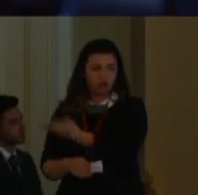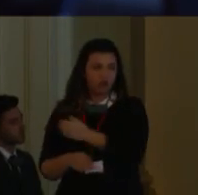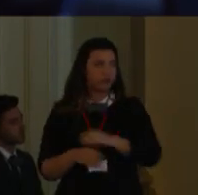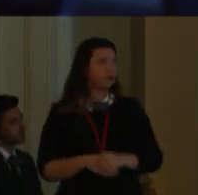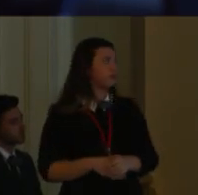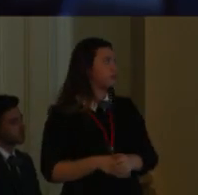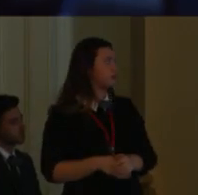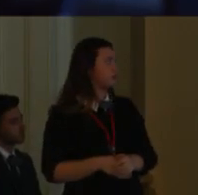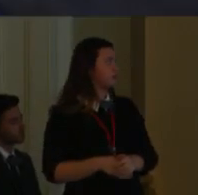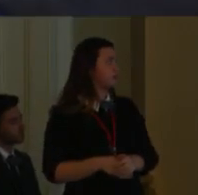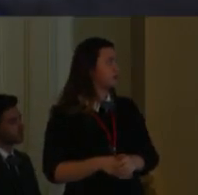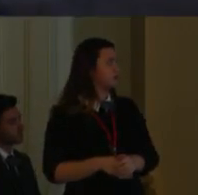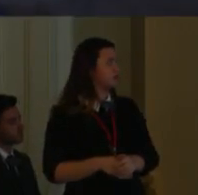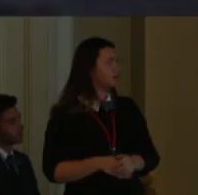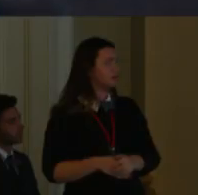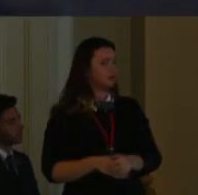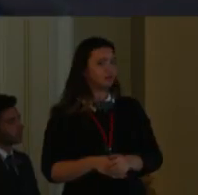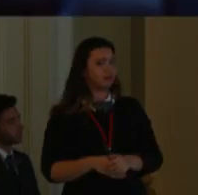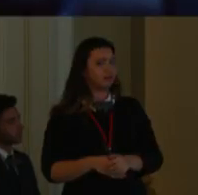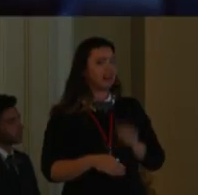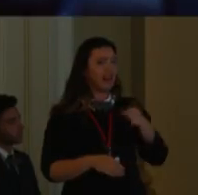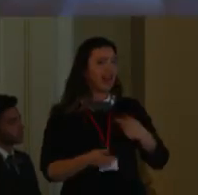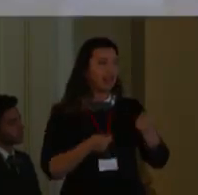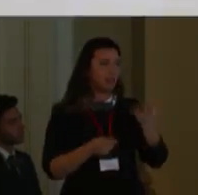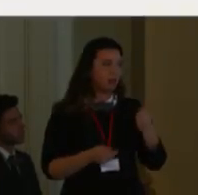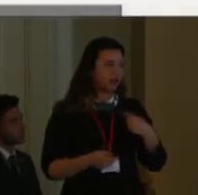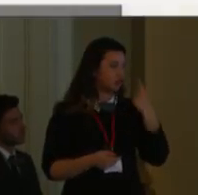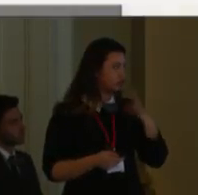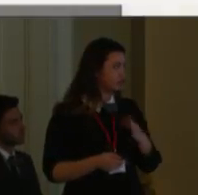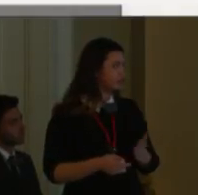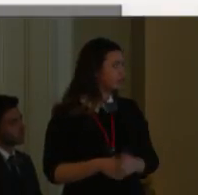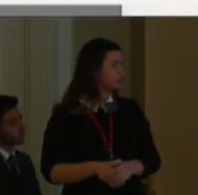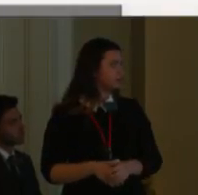ettik buraya. Burada da gerekli eğitimi alamadık. Pek iş bulamıyorum.